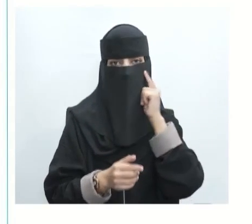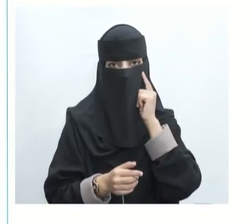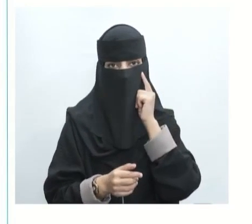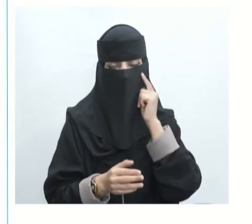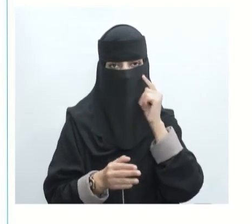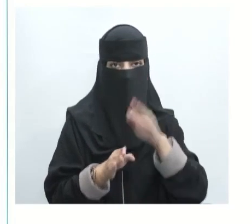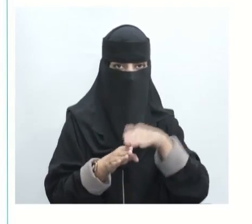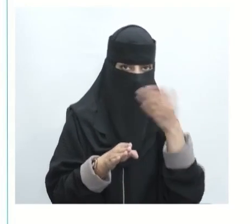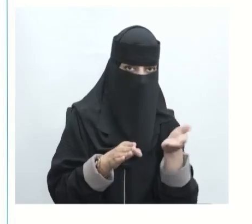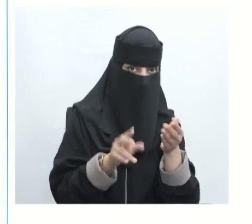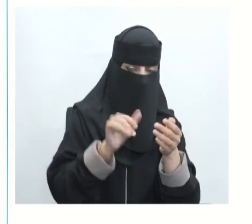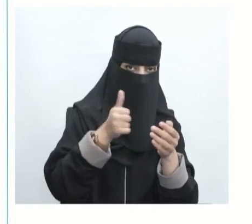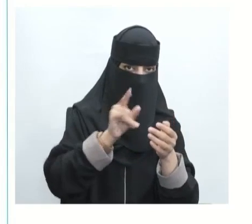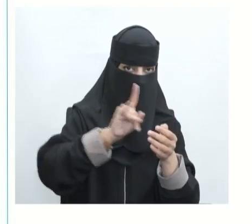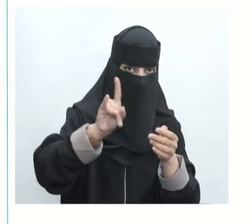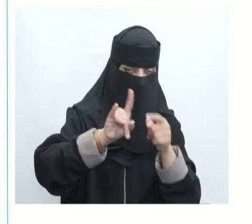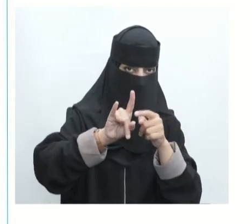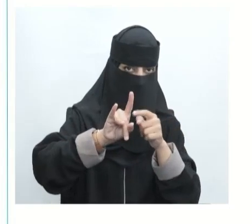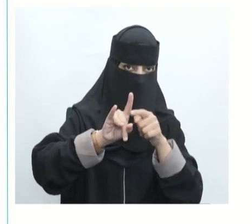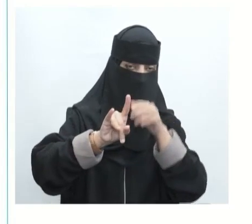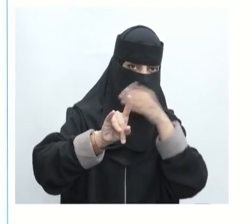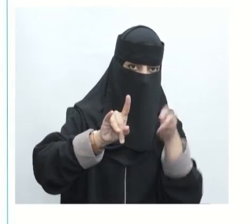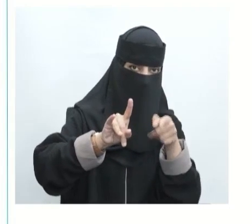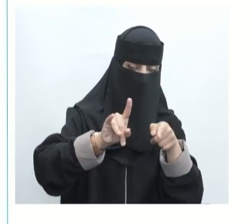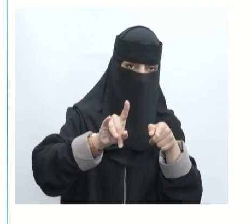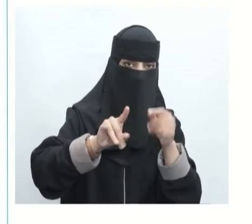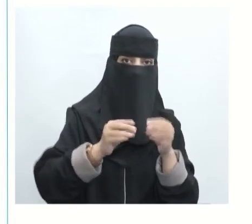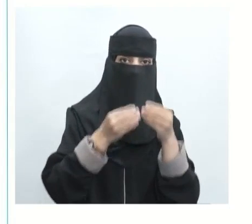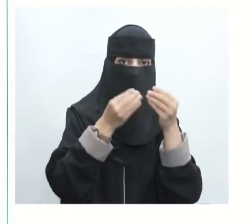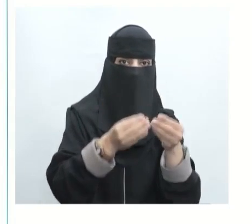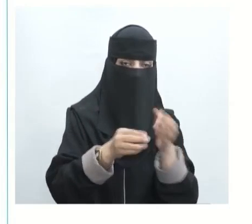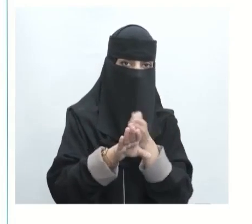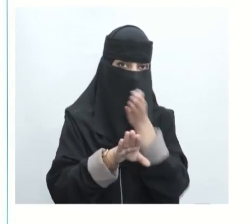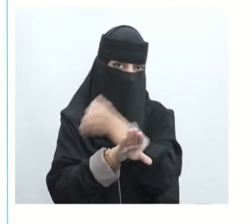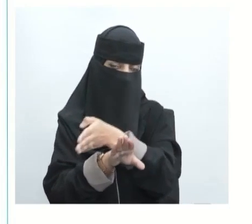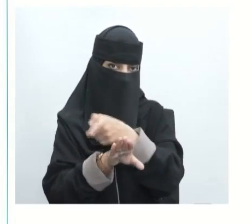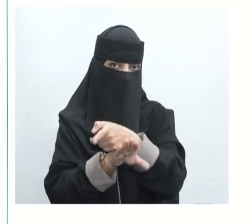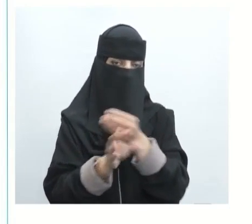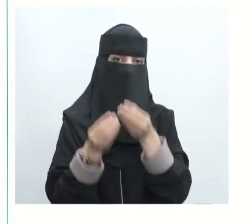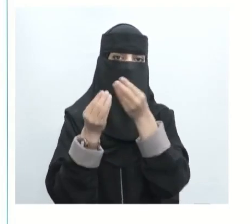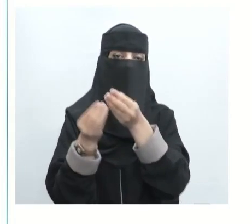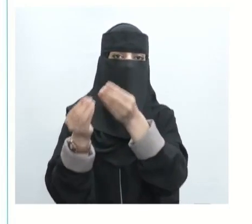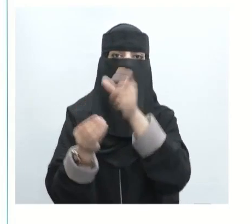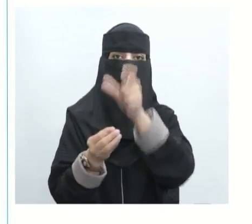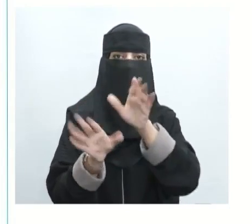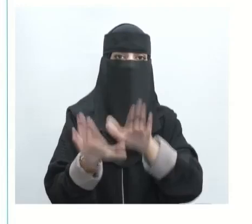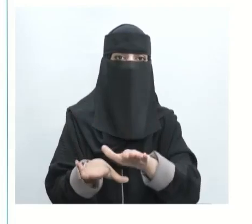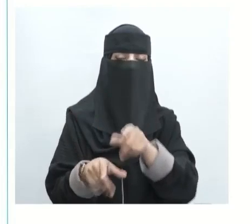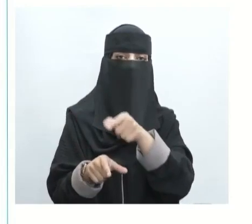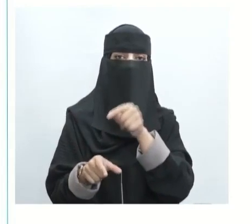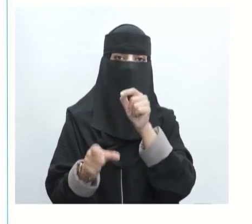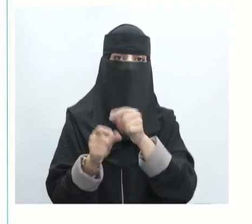بعد إلا وهو الغائبات خرج من حكم ما قبلها وهو تسلم الجوائز. نقول